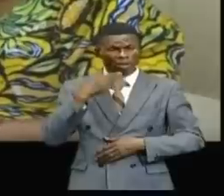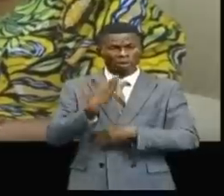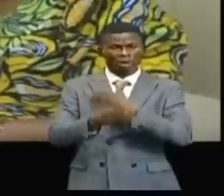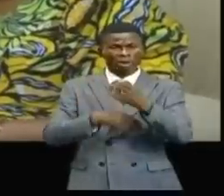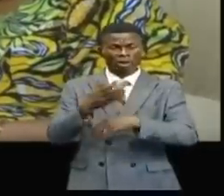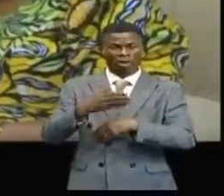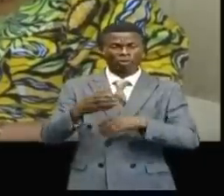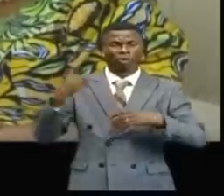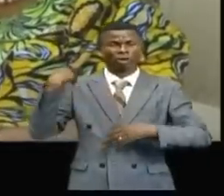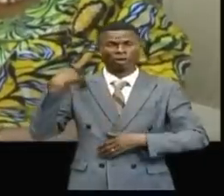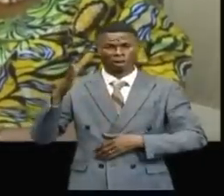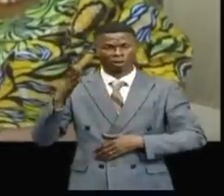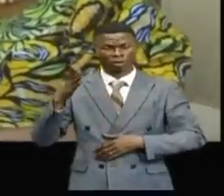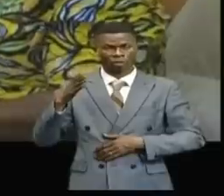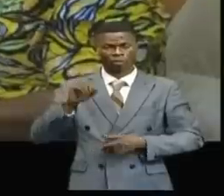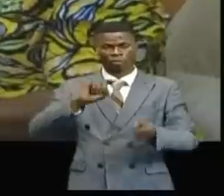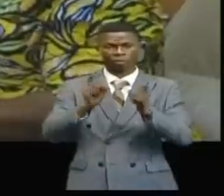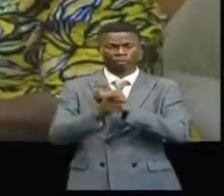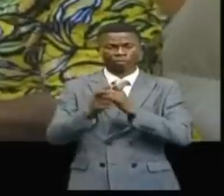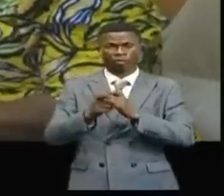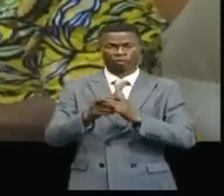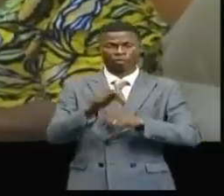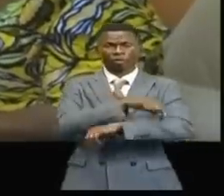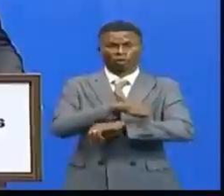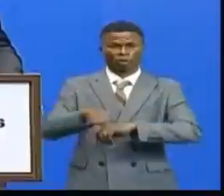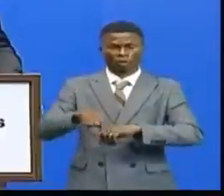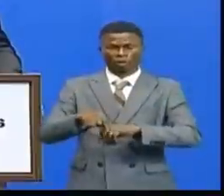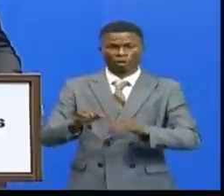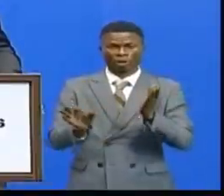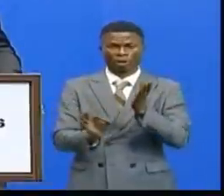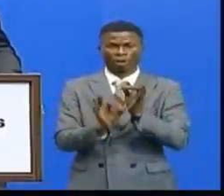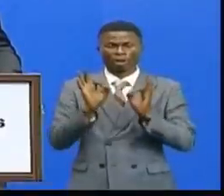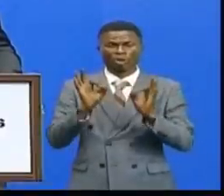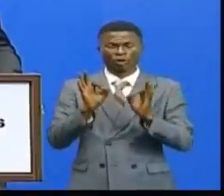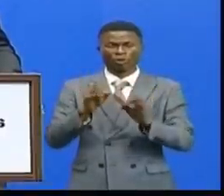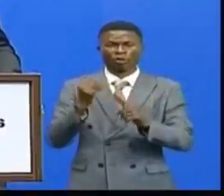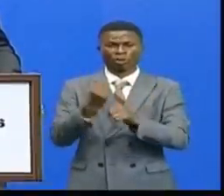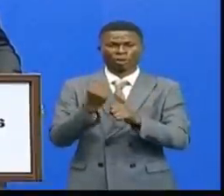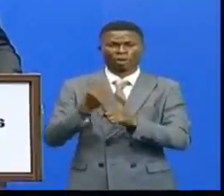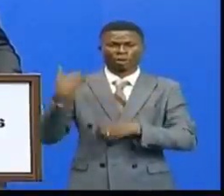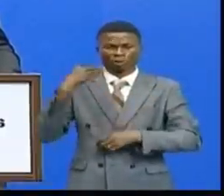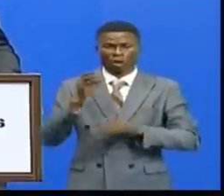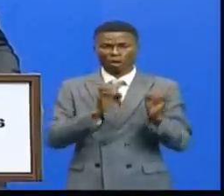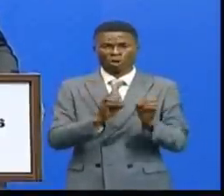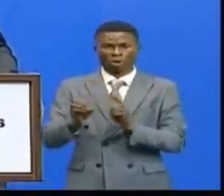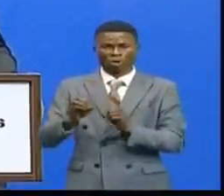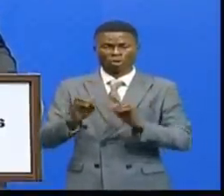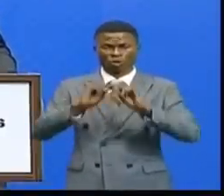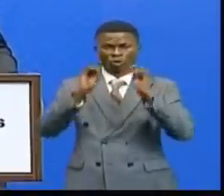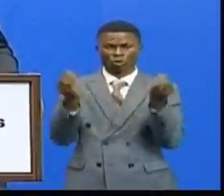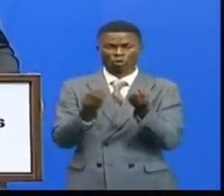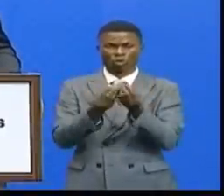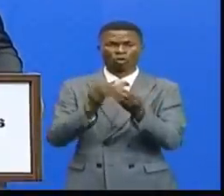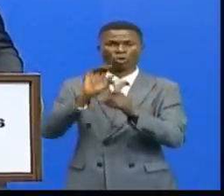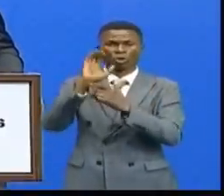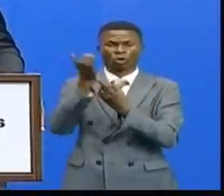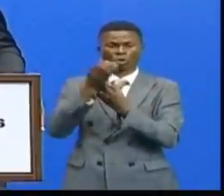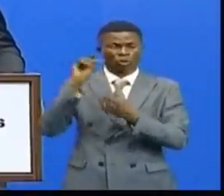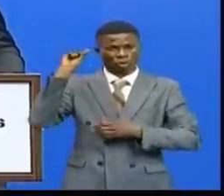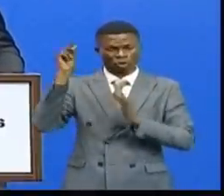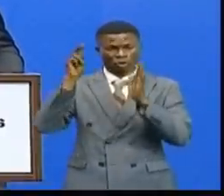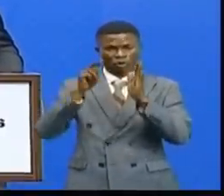fonction publique, modernisation de l'administration, innovation du service public qui coordonne la commission socioculturelle du